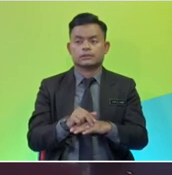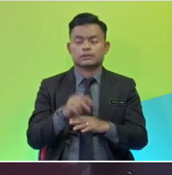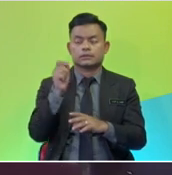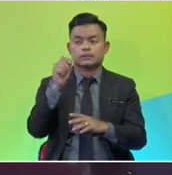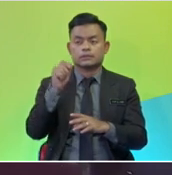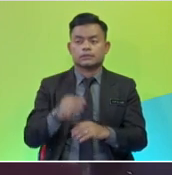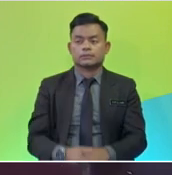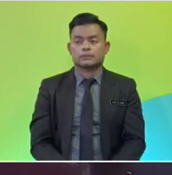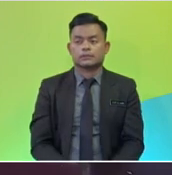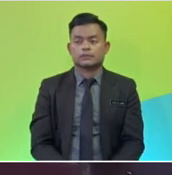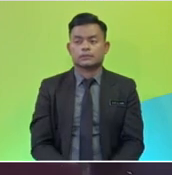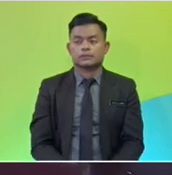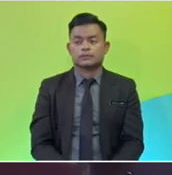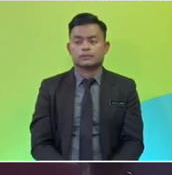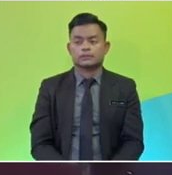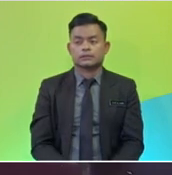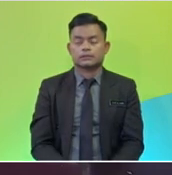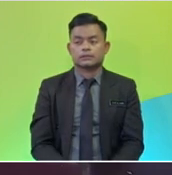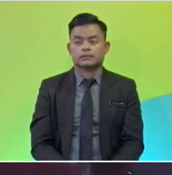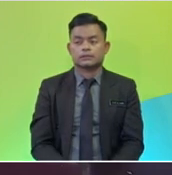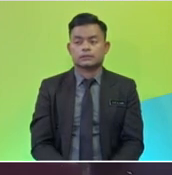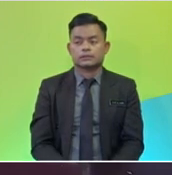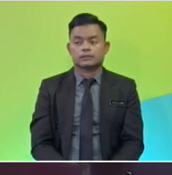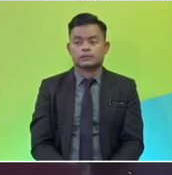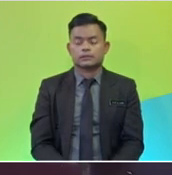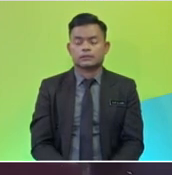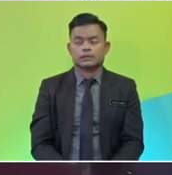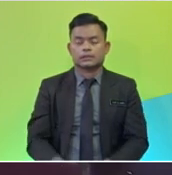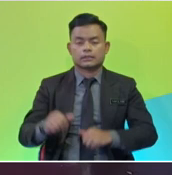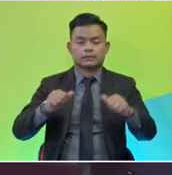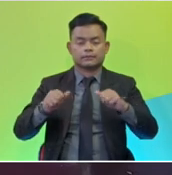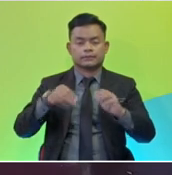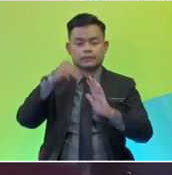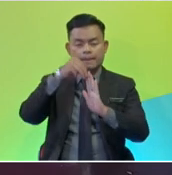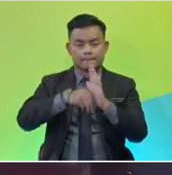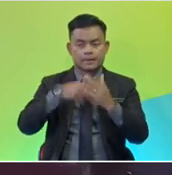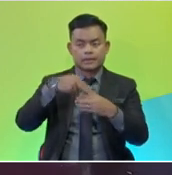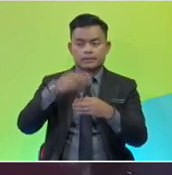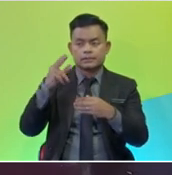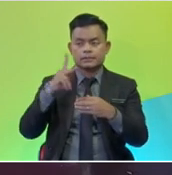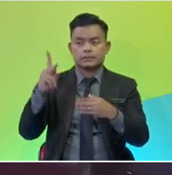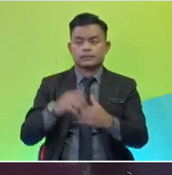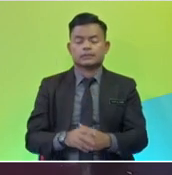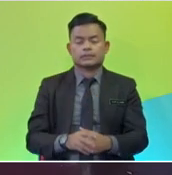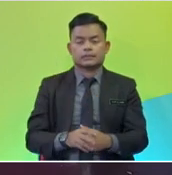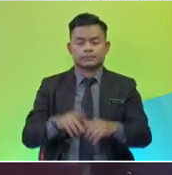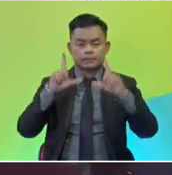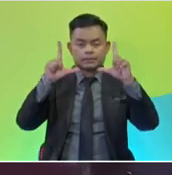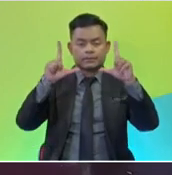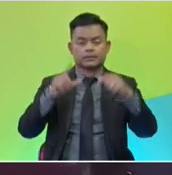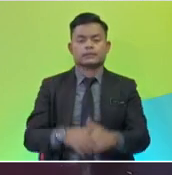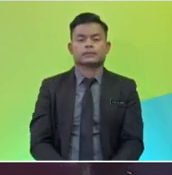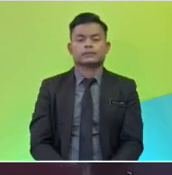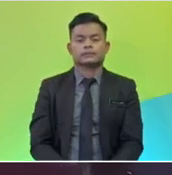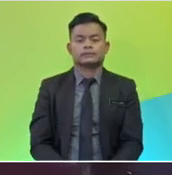kita bukan kita nak buat benda lain kita nak buat aktiviti menghasilkan Oke papan tanda papan tanda